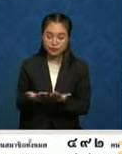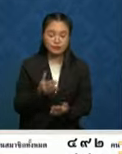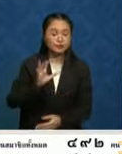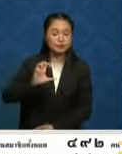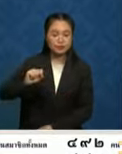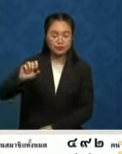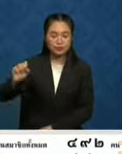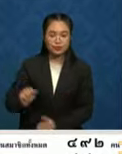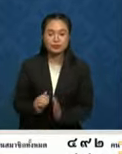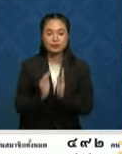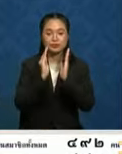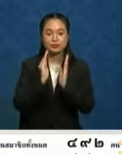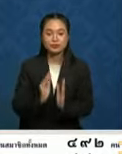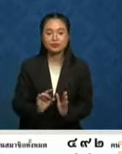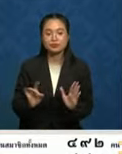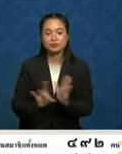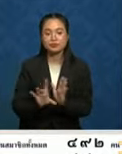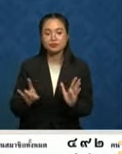อาสพลธ์